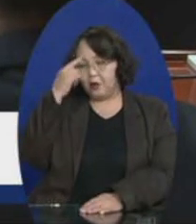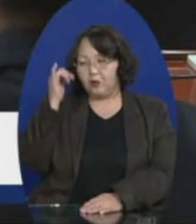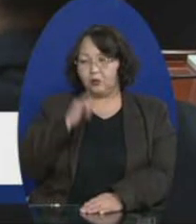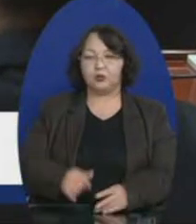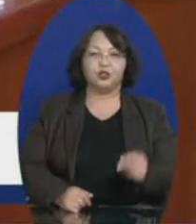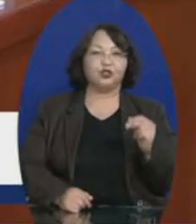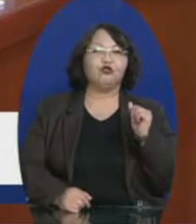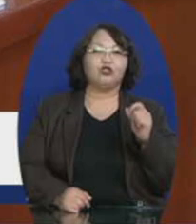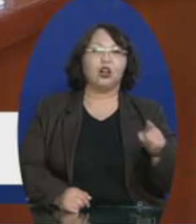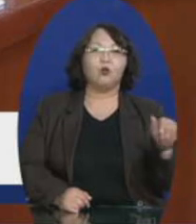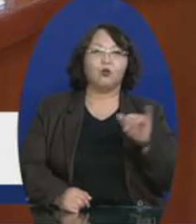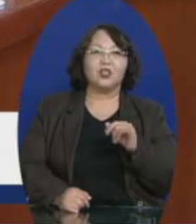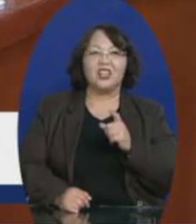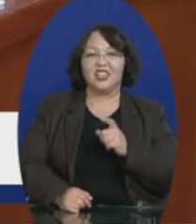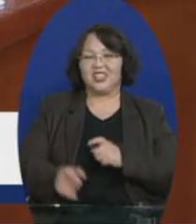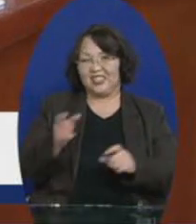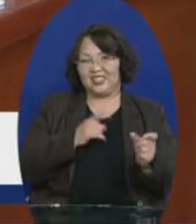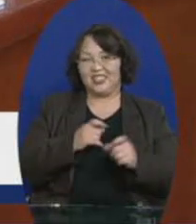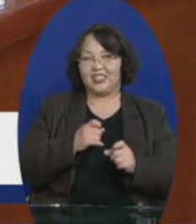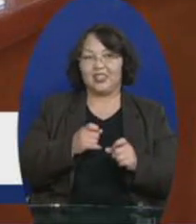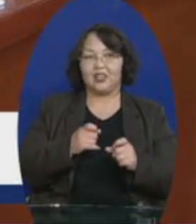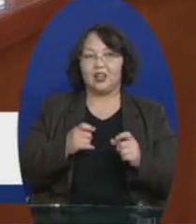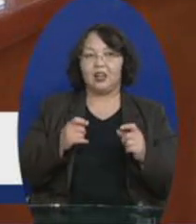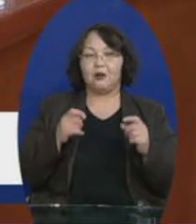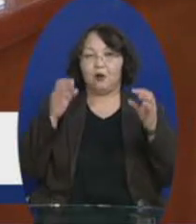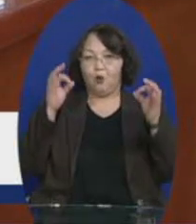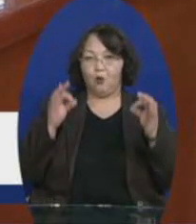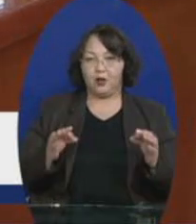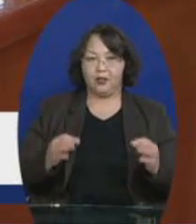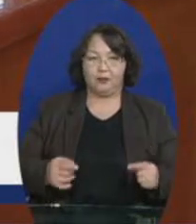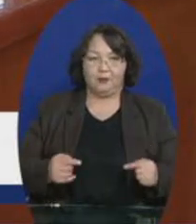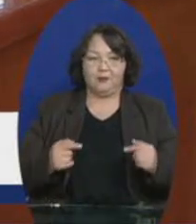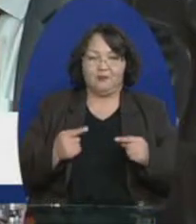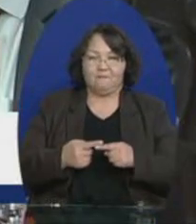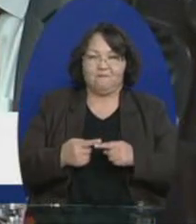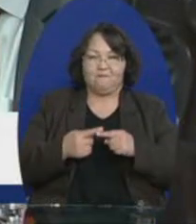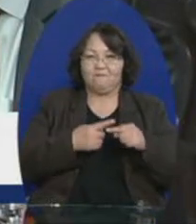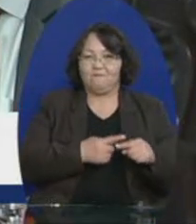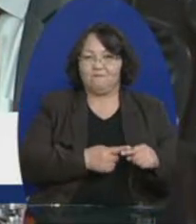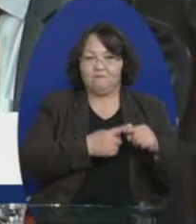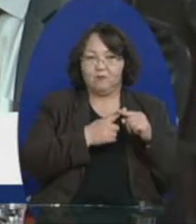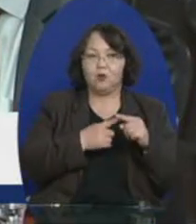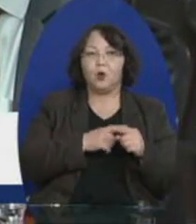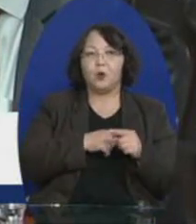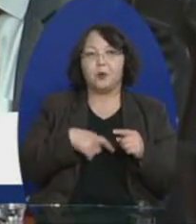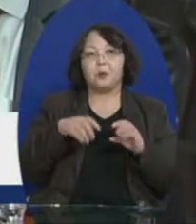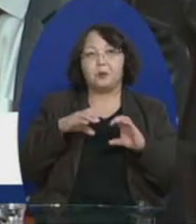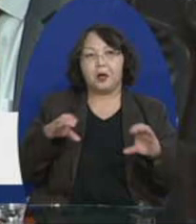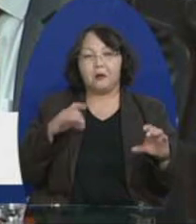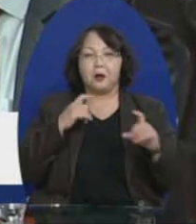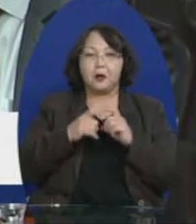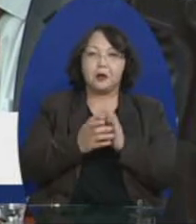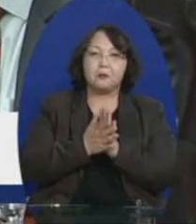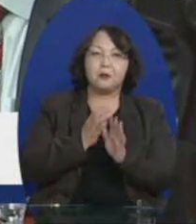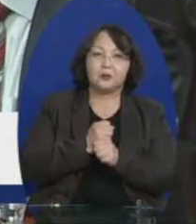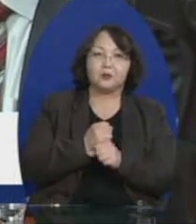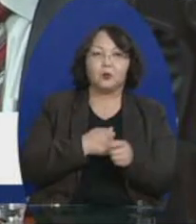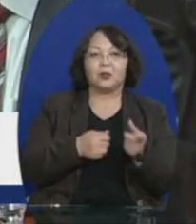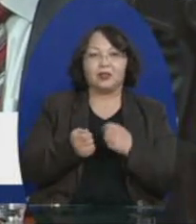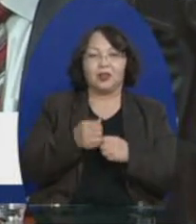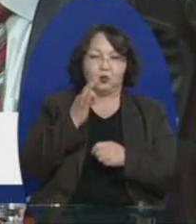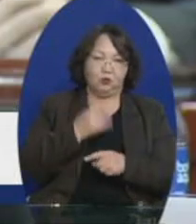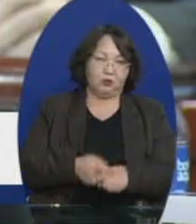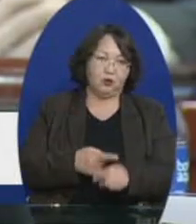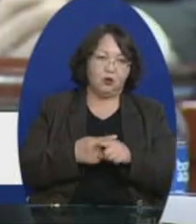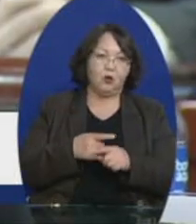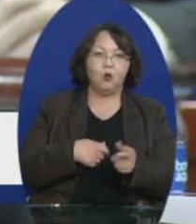цаг идэвхжүүлэх, худалдааны эргэлтийг нэмэгдүүлэх, хувийн хэвшил хоорондын хамтын ажиллагааны асуудлыг хэлэлцлээ. Тухайлбал худалдаа, хөрөнгө оруулалт,